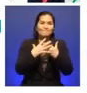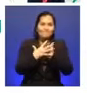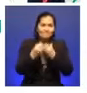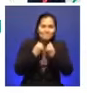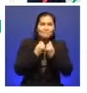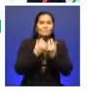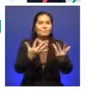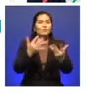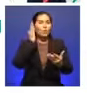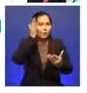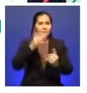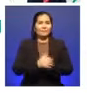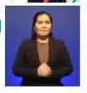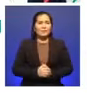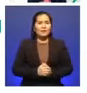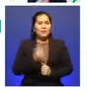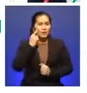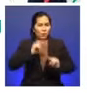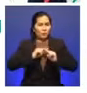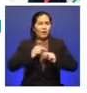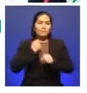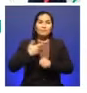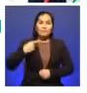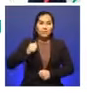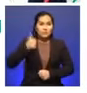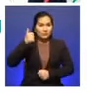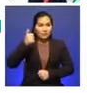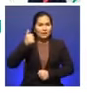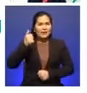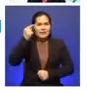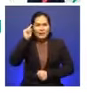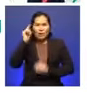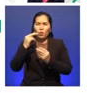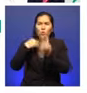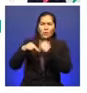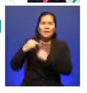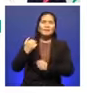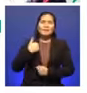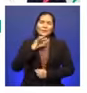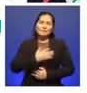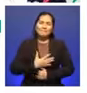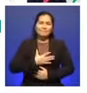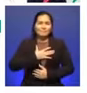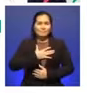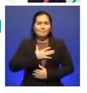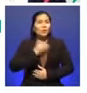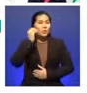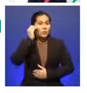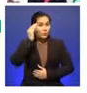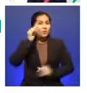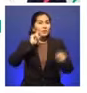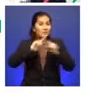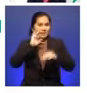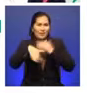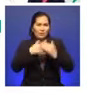ขารักเขาเห็นคุณค่าของตัวเองยังมีคนที่ใส่ใจดูแลเขาและเขายังสามารถนำความรู้ที่